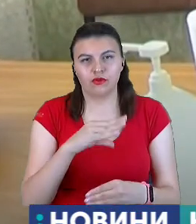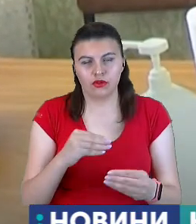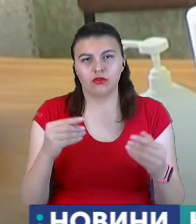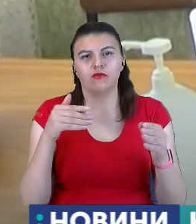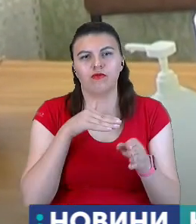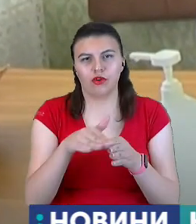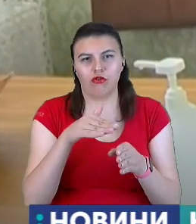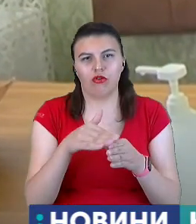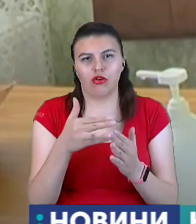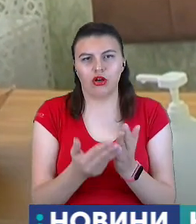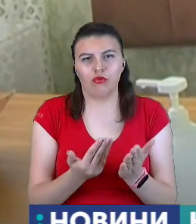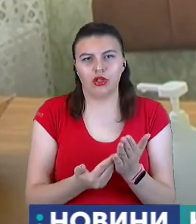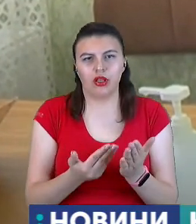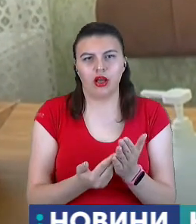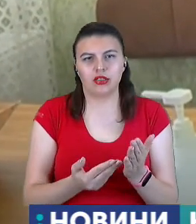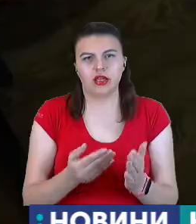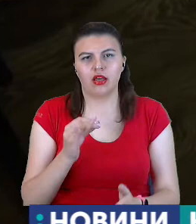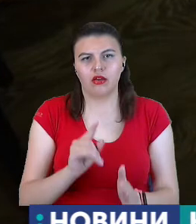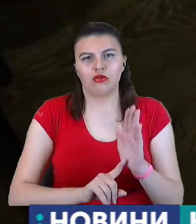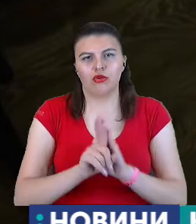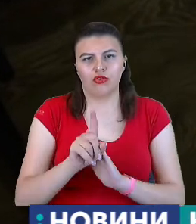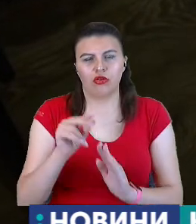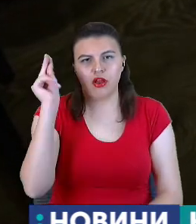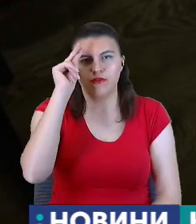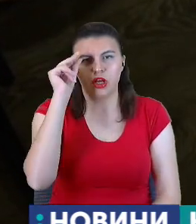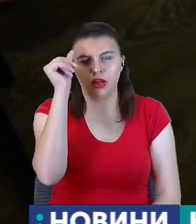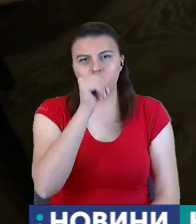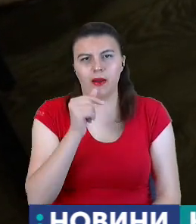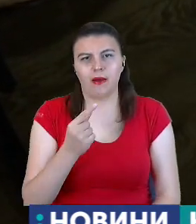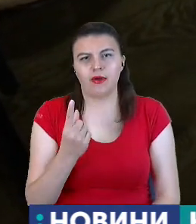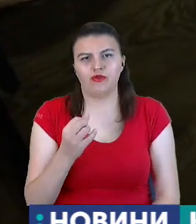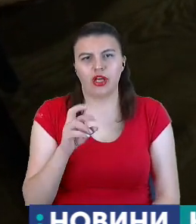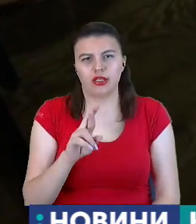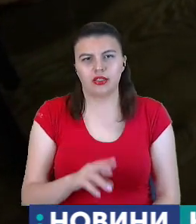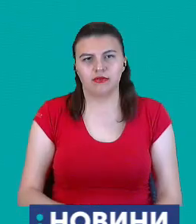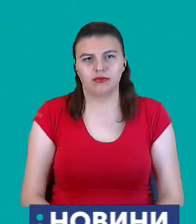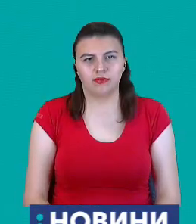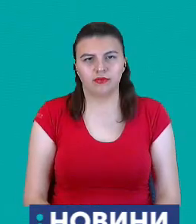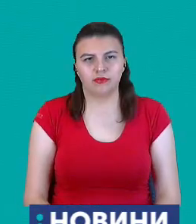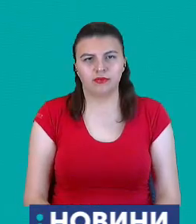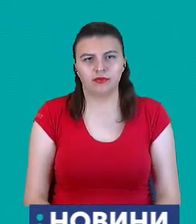та розпочнуть навчальний рік 1 вересня. Юлія Щербак, новини на Суспільному.